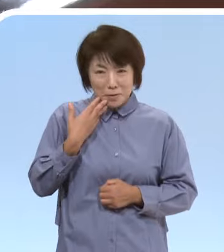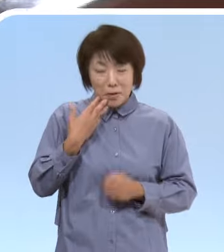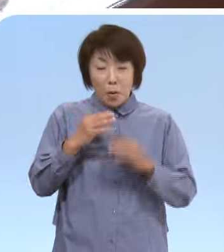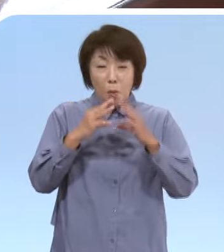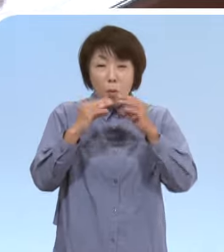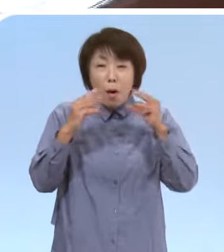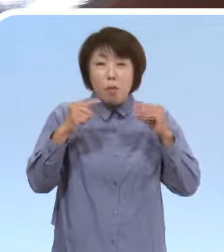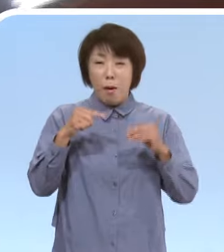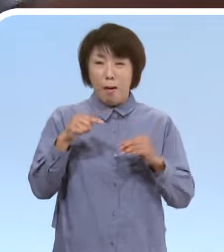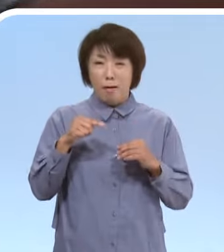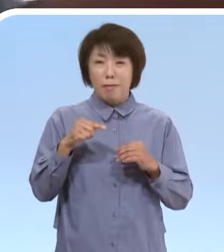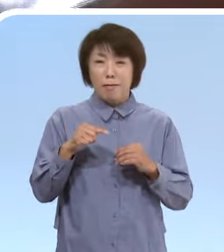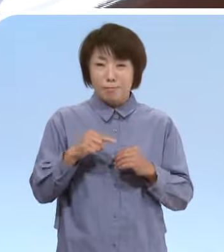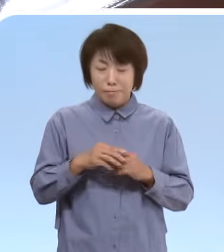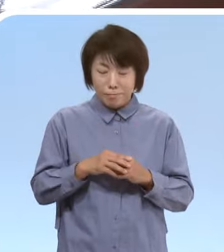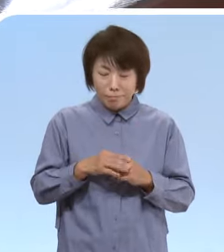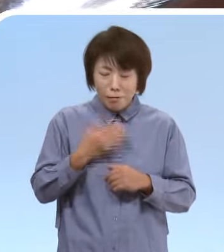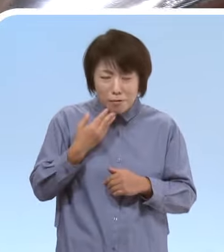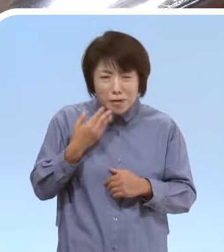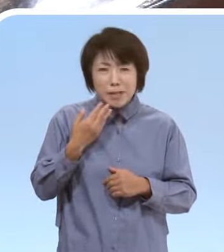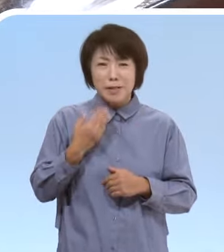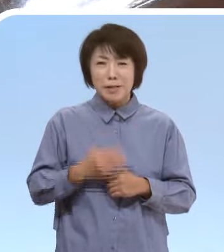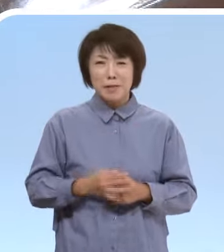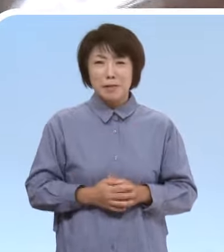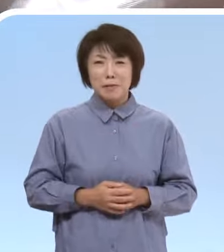ふわふわ、うまい。